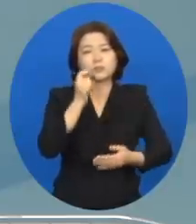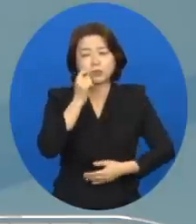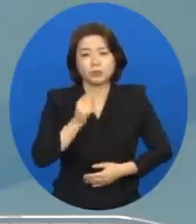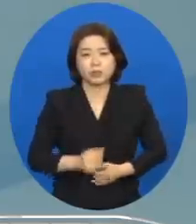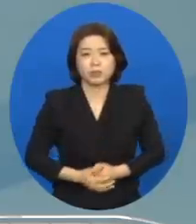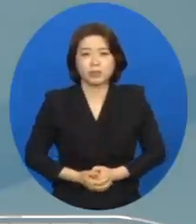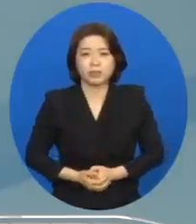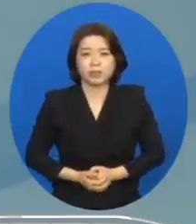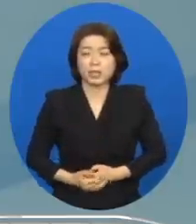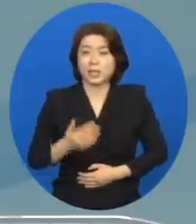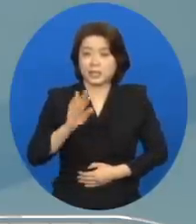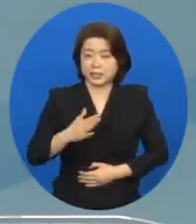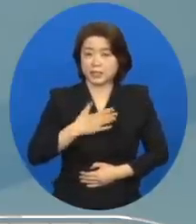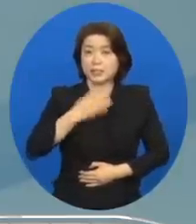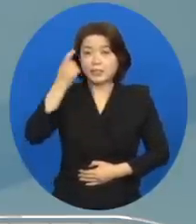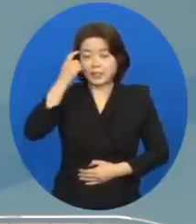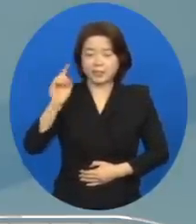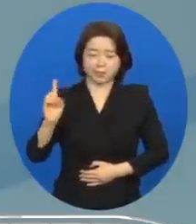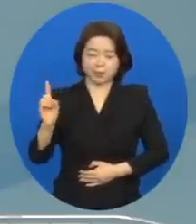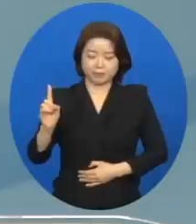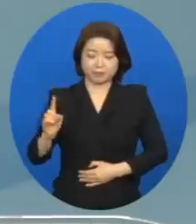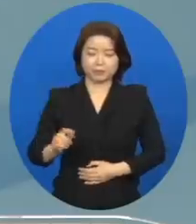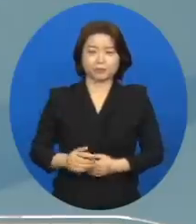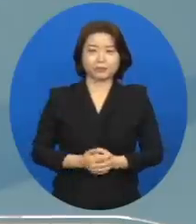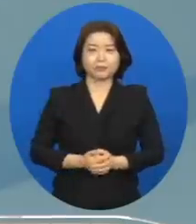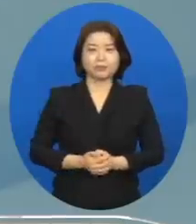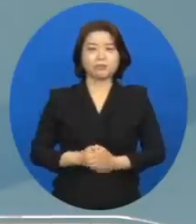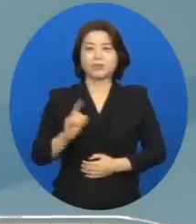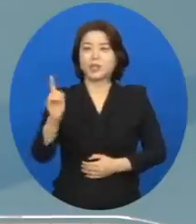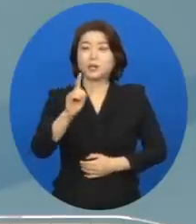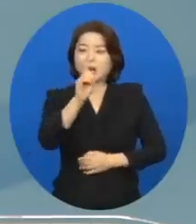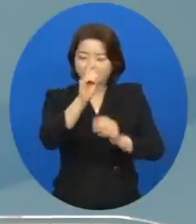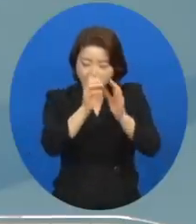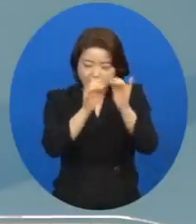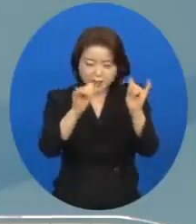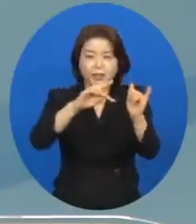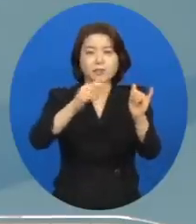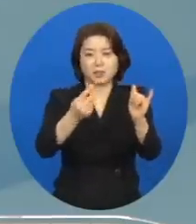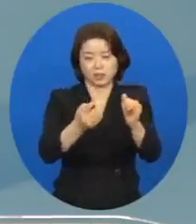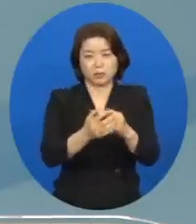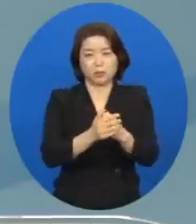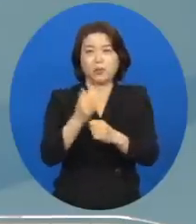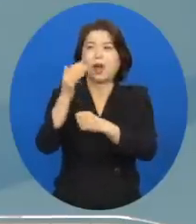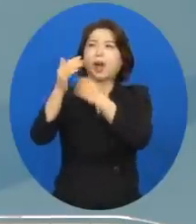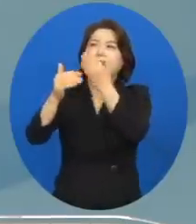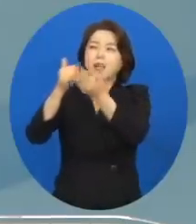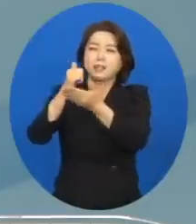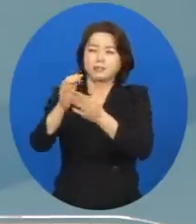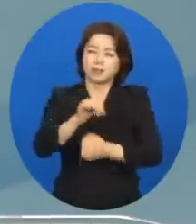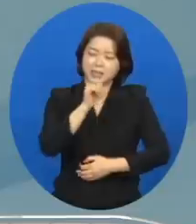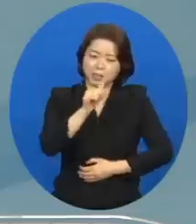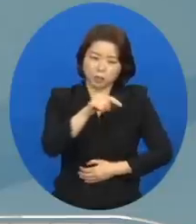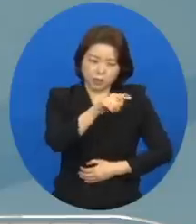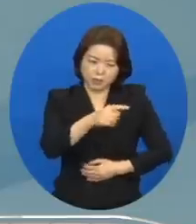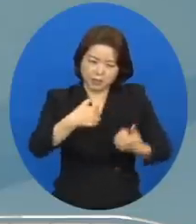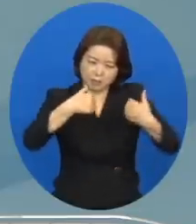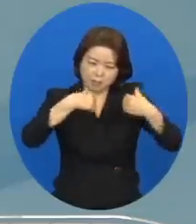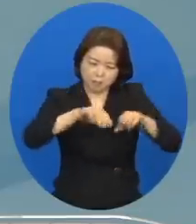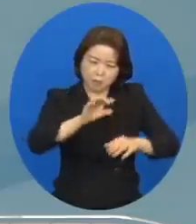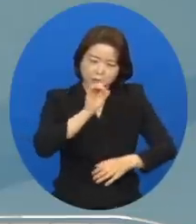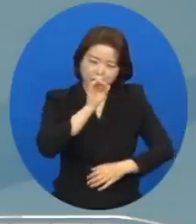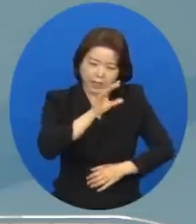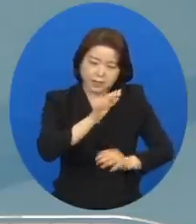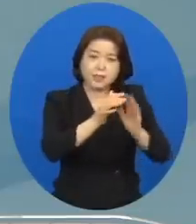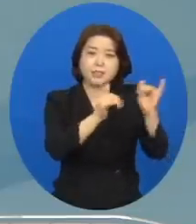근데 그런 생각이 듭니다. 어떤 한 사람이라도 하나님께서 결코 그를 포기할 수 없는